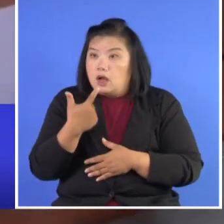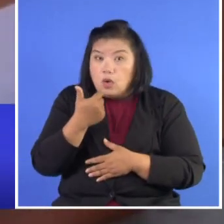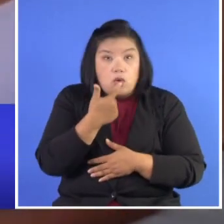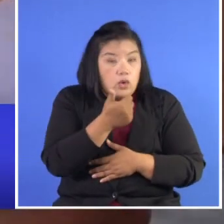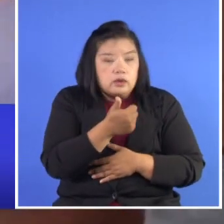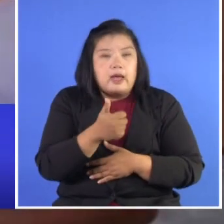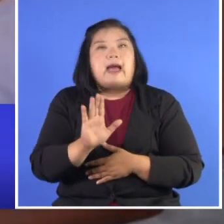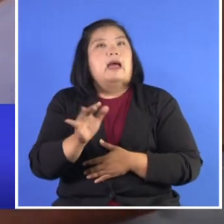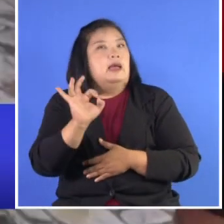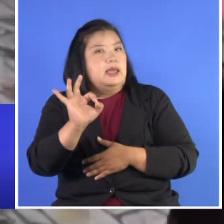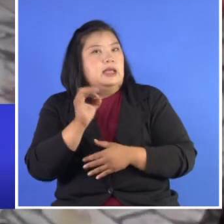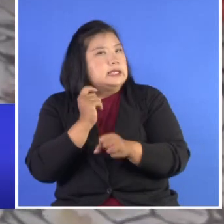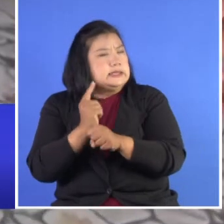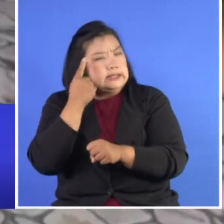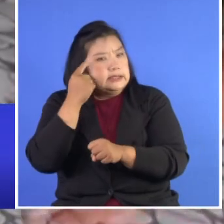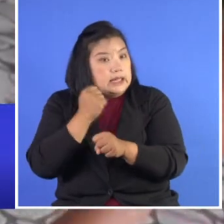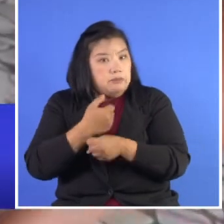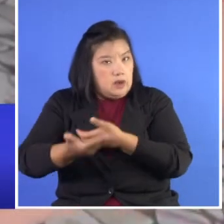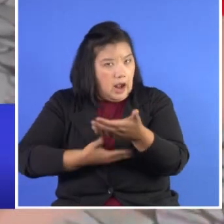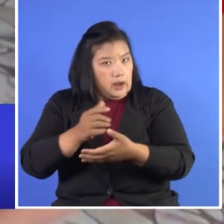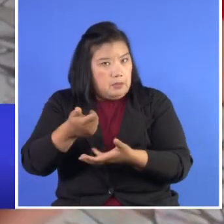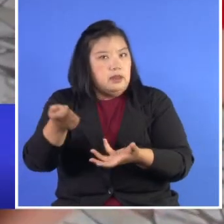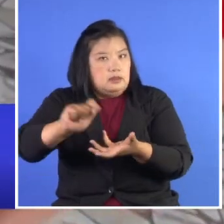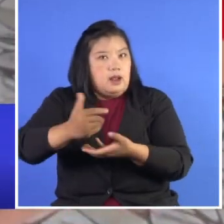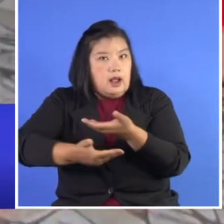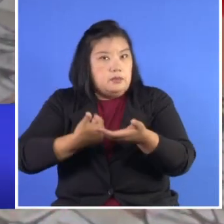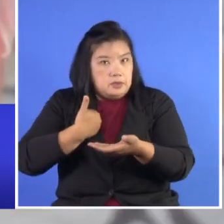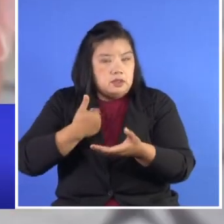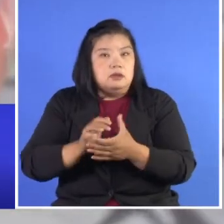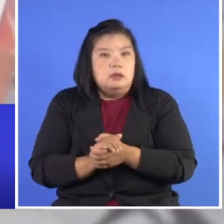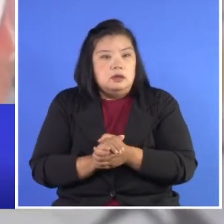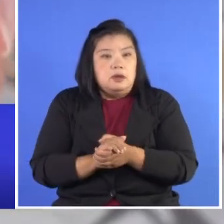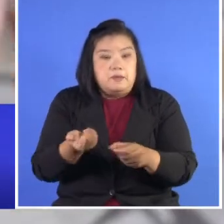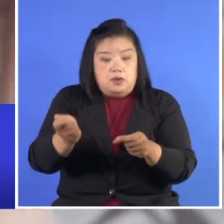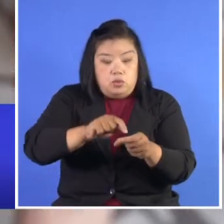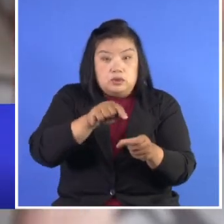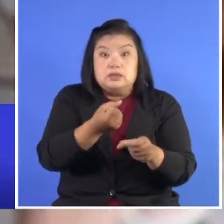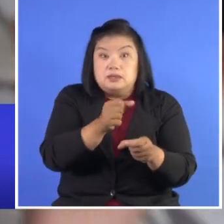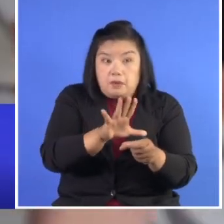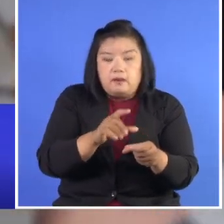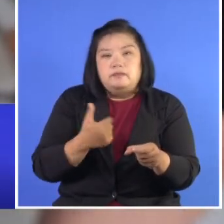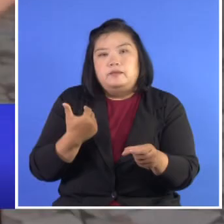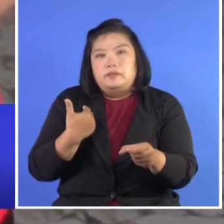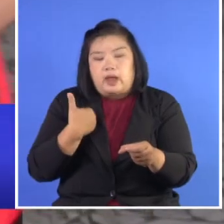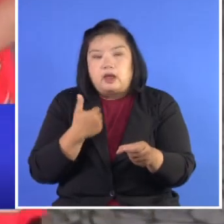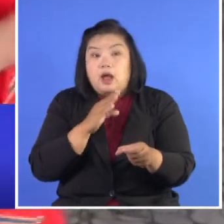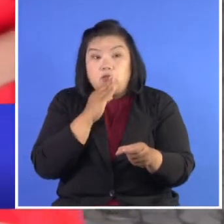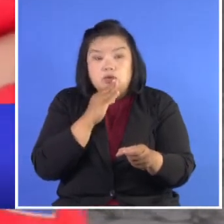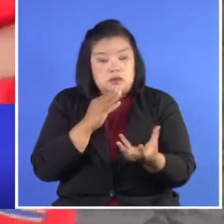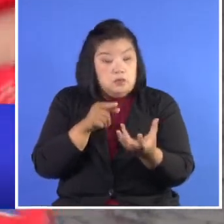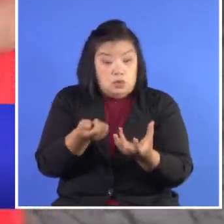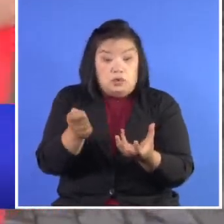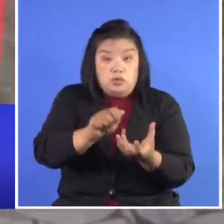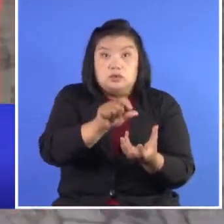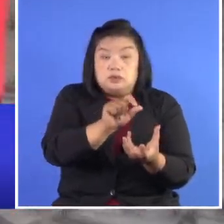งั้นทำขายเลยค่ะคราวนี้จริงจังเลยก็ขายราคาเนี่ยกรวยเล็ก15บาทเป็นถ้วย2ลูก15บาท3ลูก